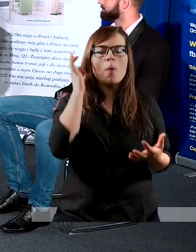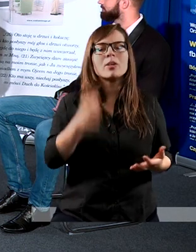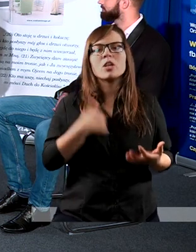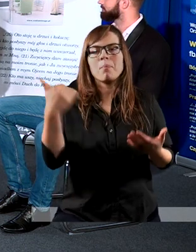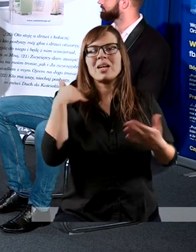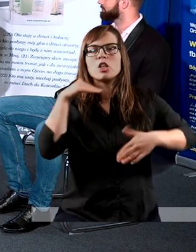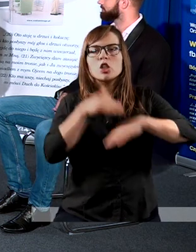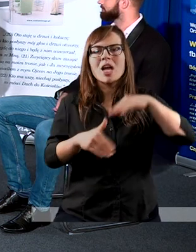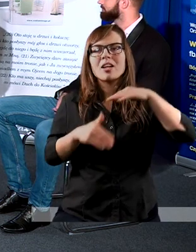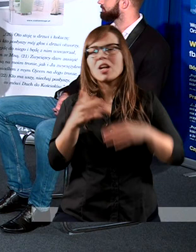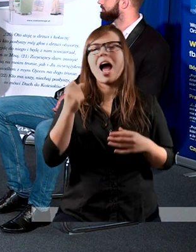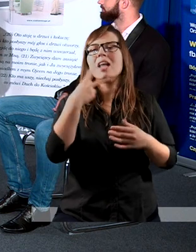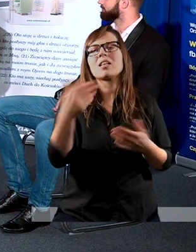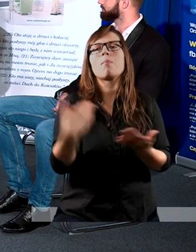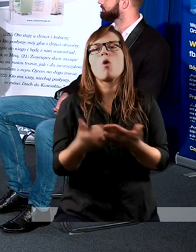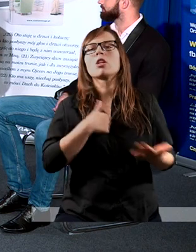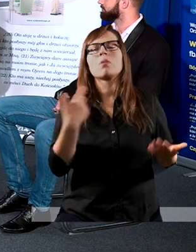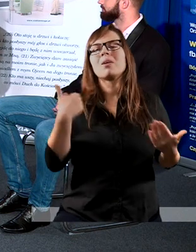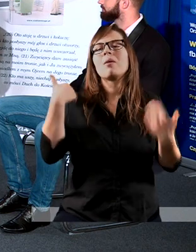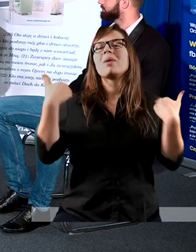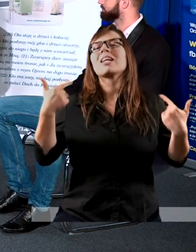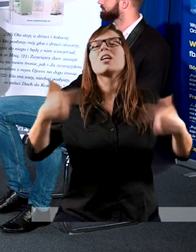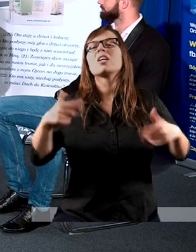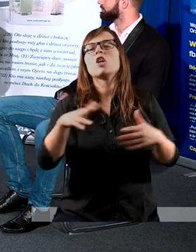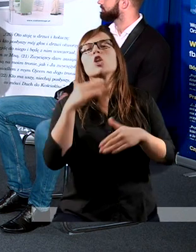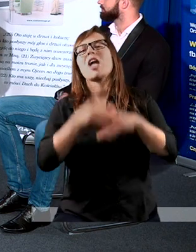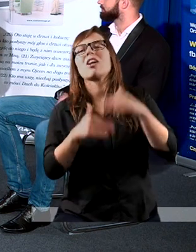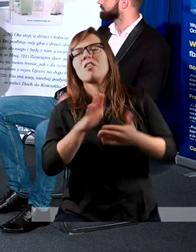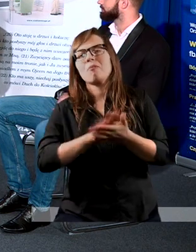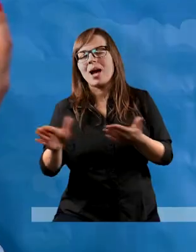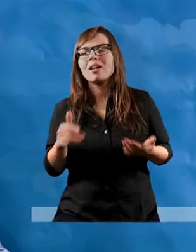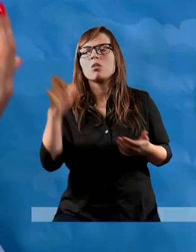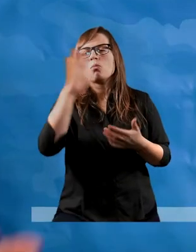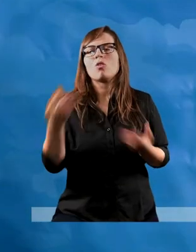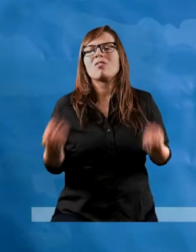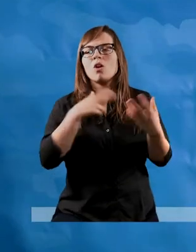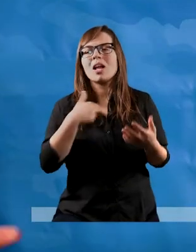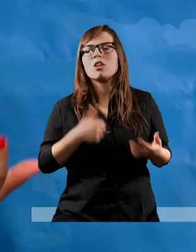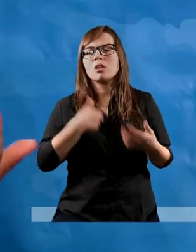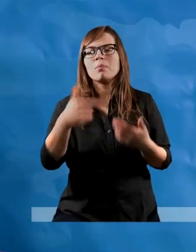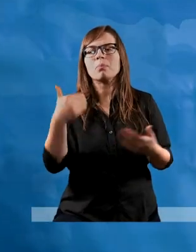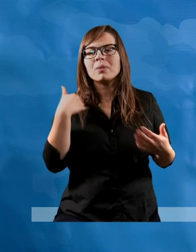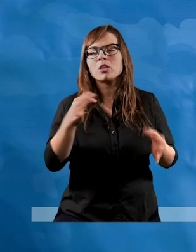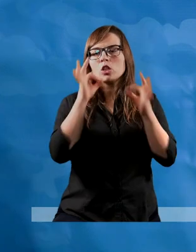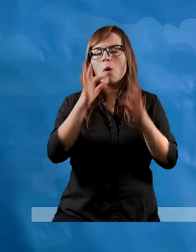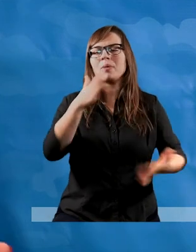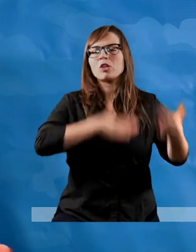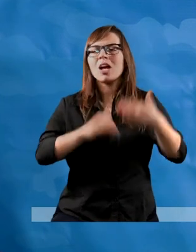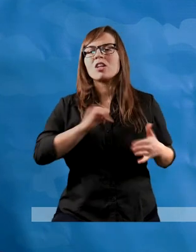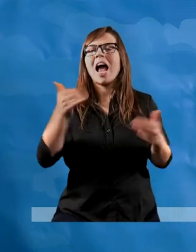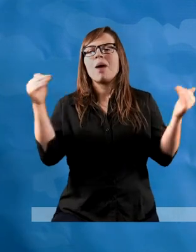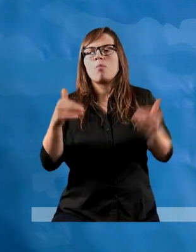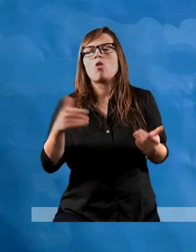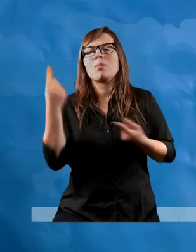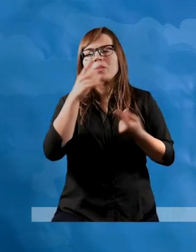mężczyznę, stworzył kobietę, żeby byli szczęśliwi, a nie po to, żeby byli nieszczęśliwi. stworzył dla nas piękną przyrodę, żebyśmy mogli się nią cieszyć. No jak